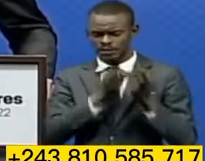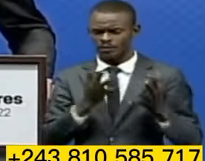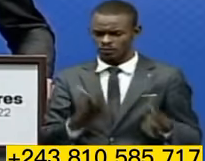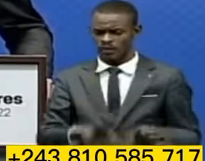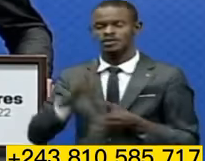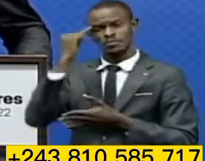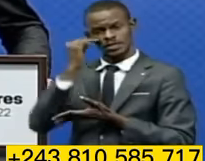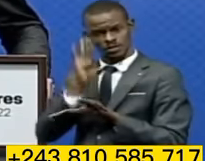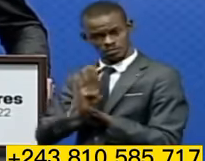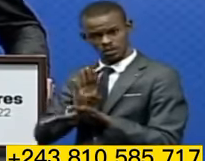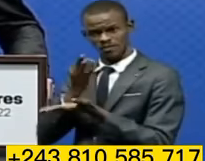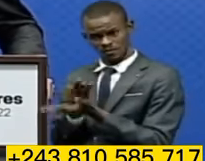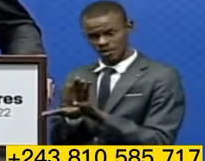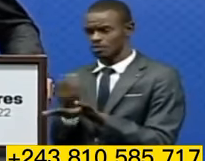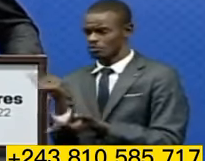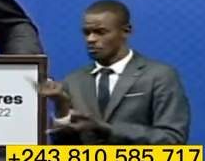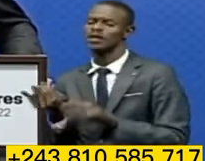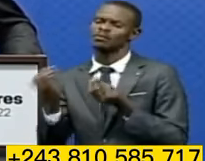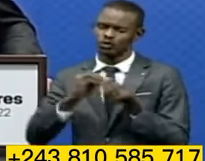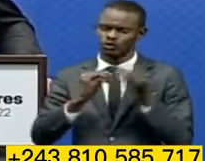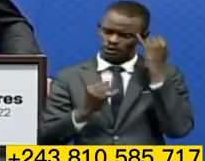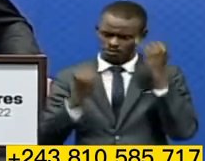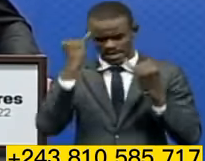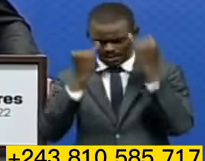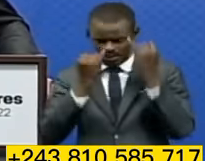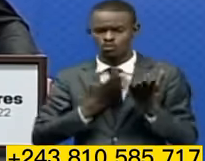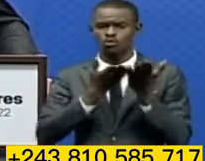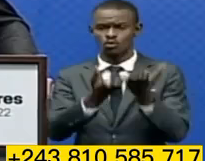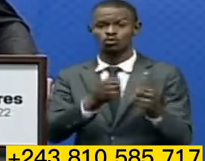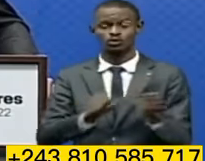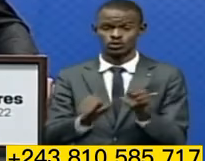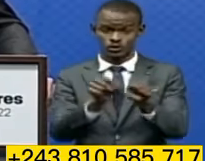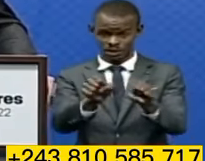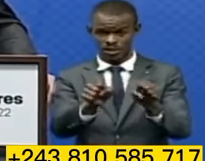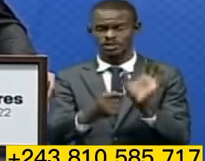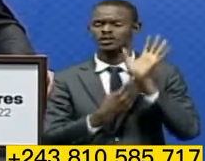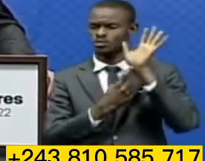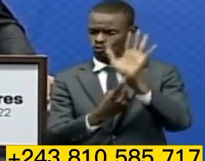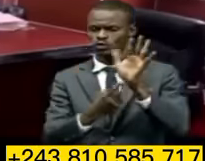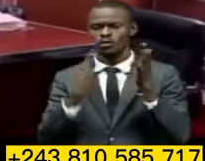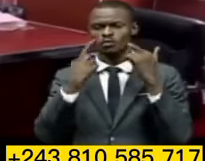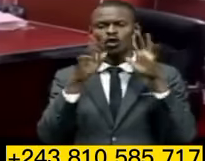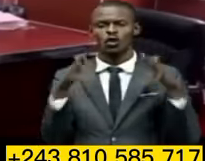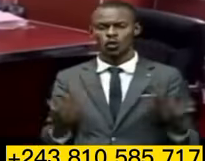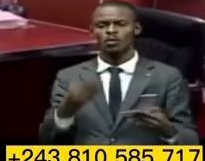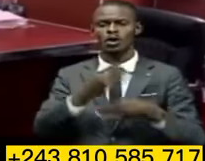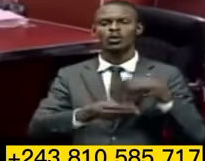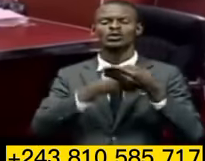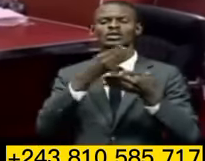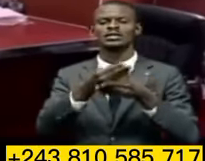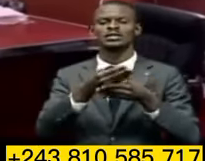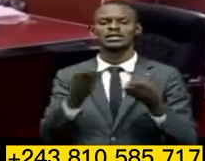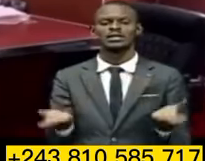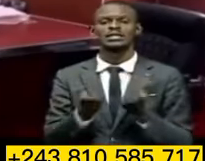le ministre des Finances. Des propositions stratégiques ont été faites d'une part pour garantir la construction des bateaux baliseurs et d'autre